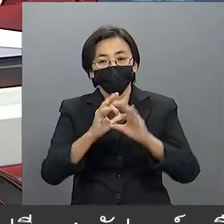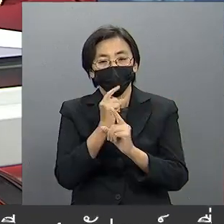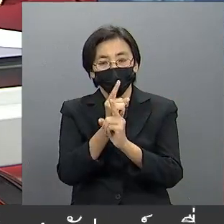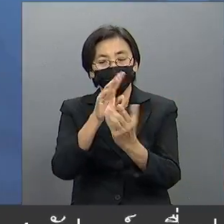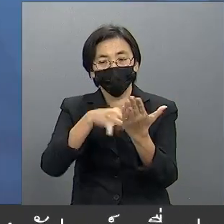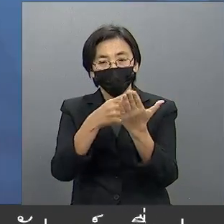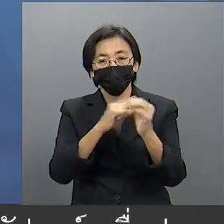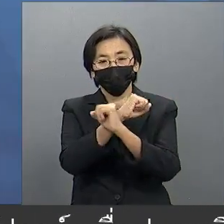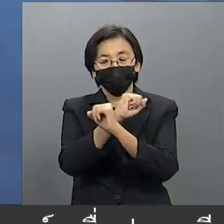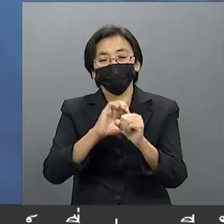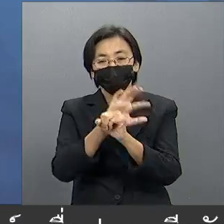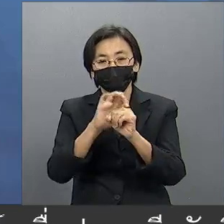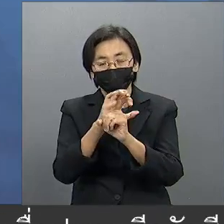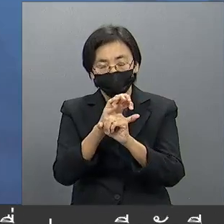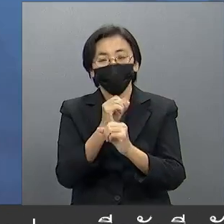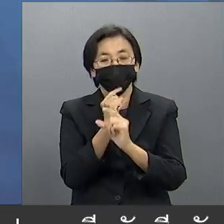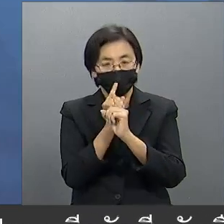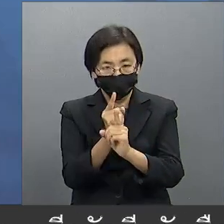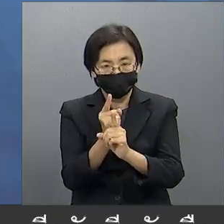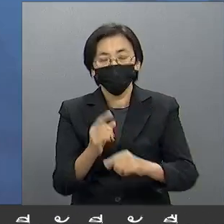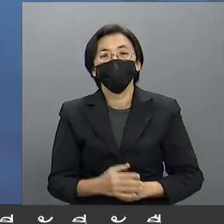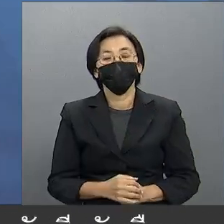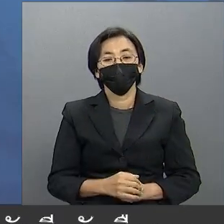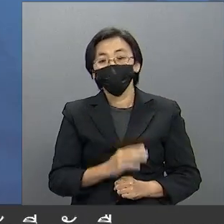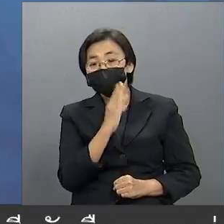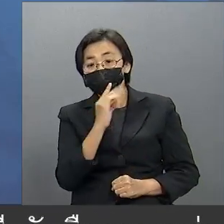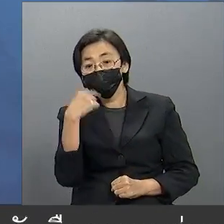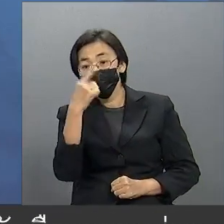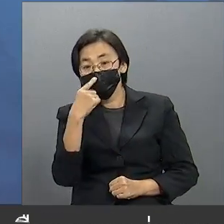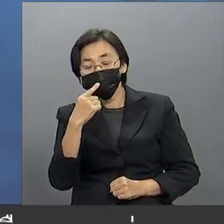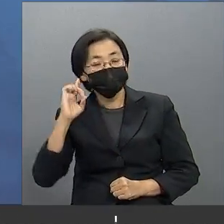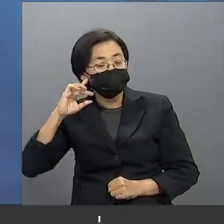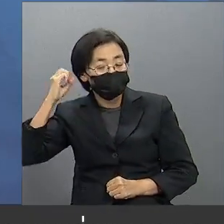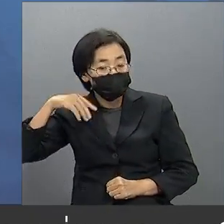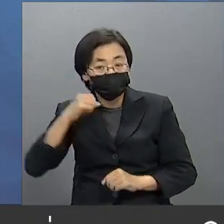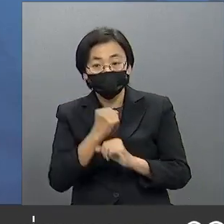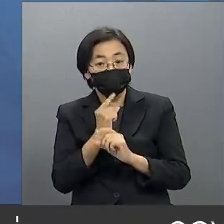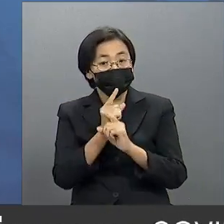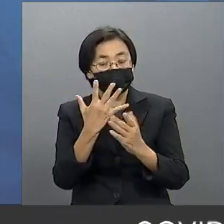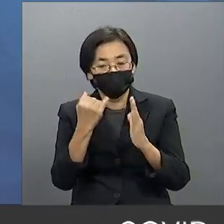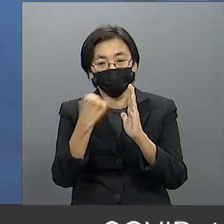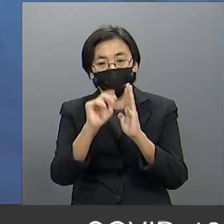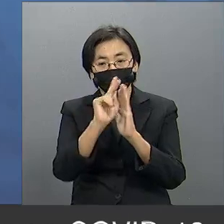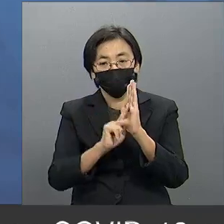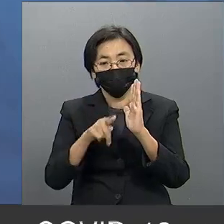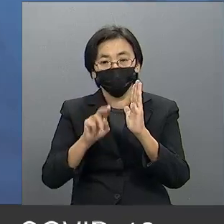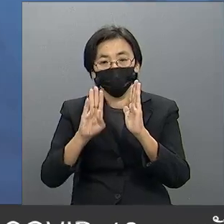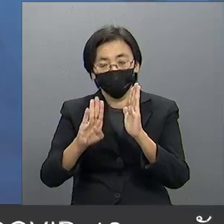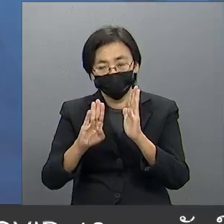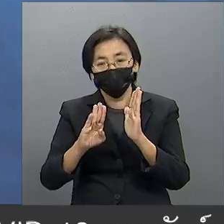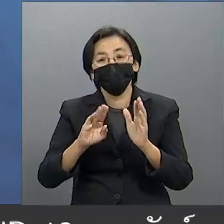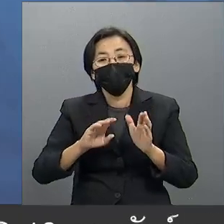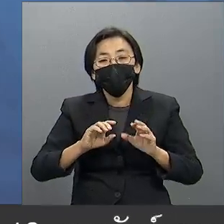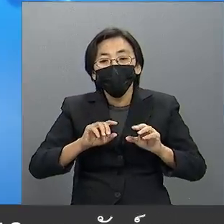โรคอย่างเคร่งครัดจเดียวนะคะโดยหาผู้ที่ไม่ปฏิบัติตามแต่ก็มีความผิดทั้งพรบโรคติดต่อและก็พรกฉุกเฉินมี